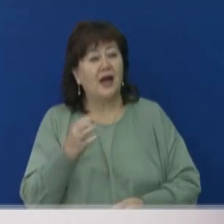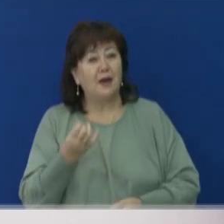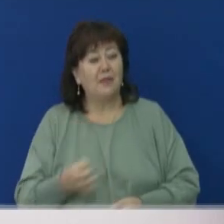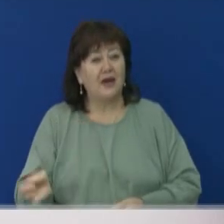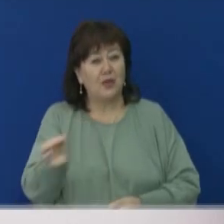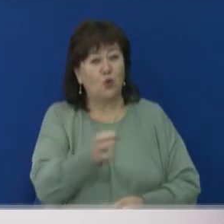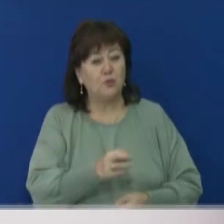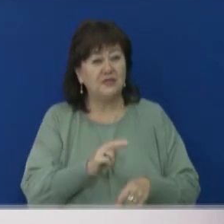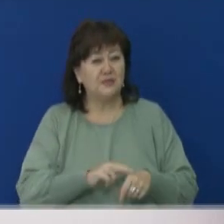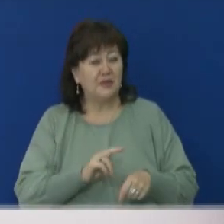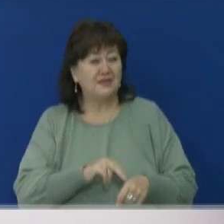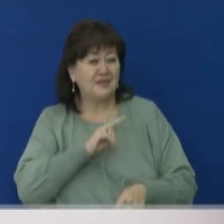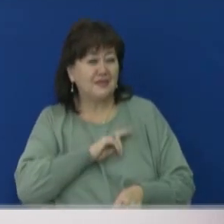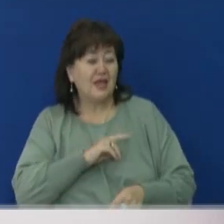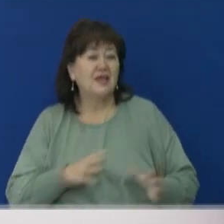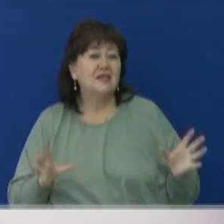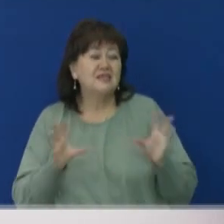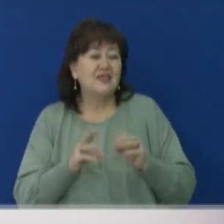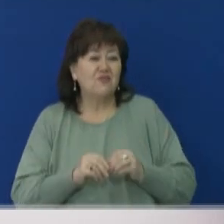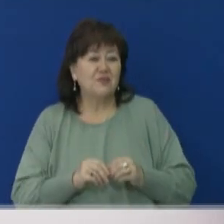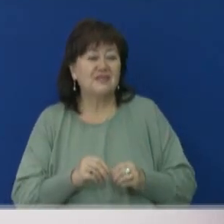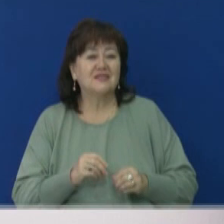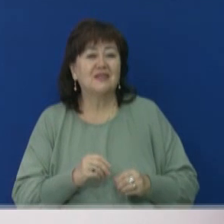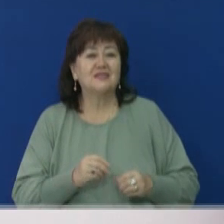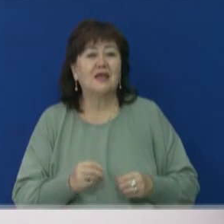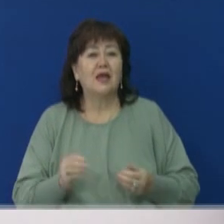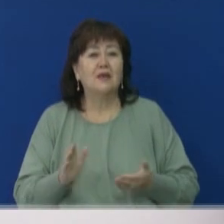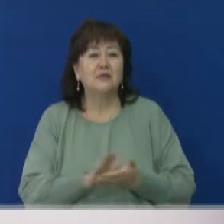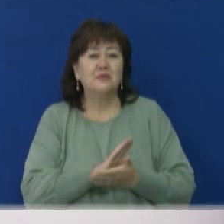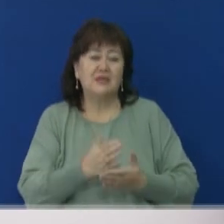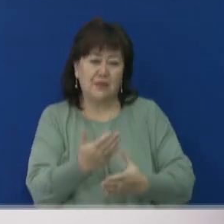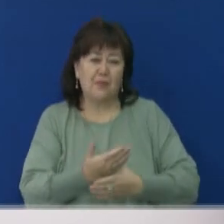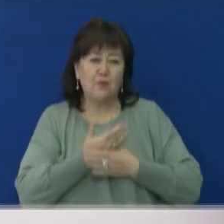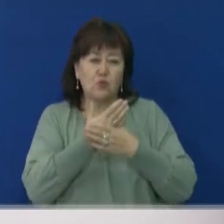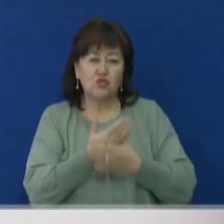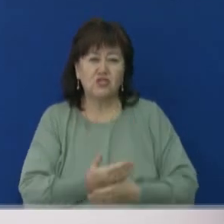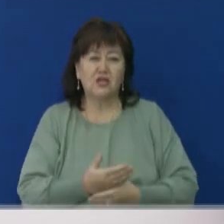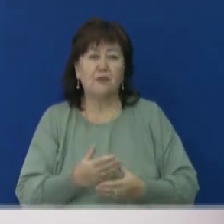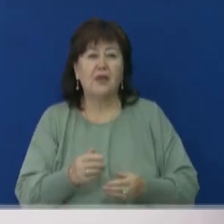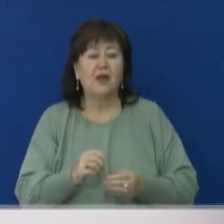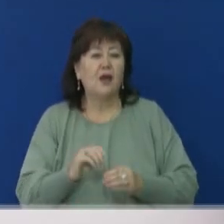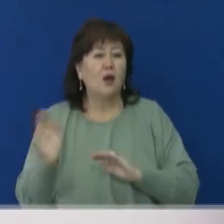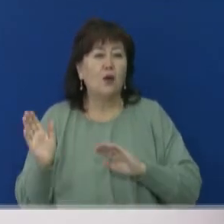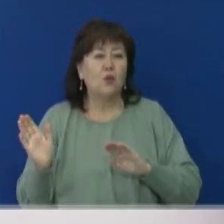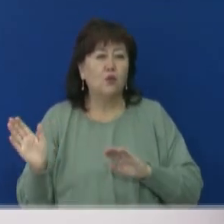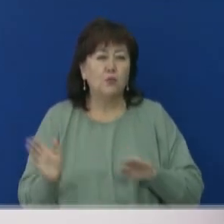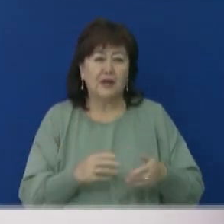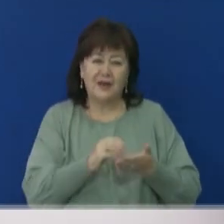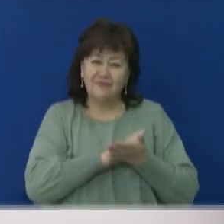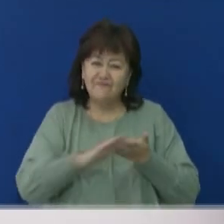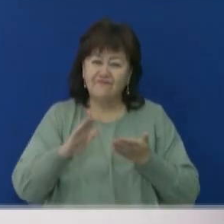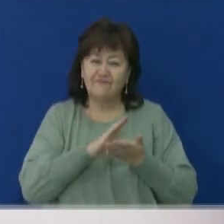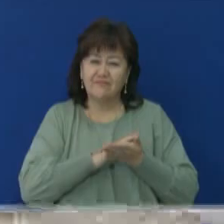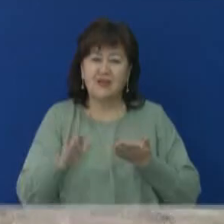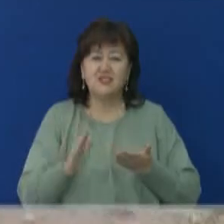полиция қызметкерлері еріктілермен бірге есірткі жарнамалайтын 40-тан астам граффитиді жойды. Бұл туралы облыстық полиция департаментінің баспасөз